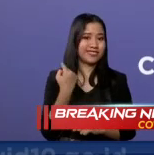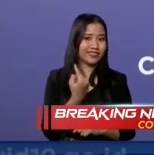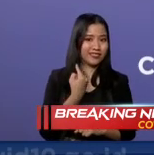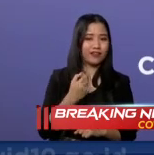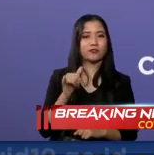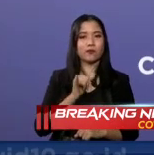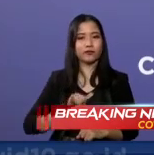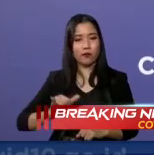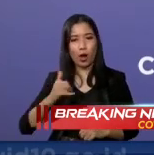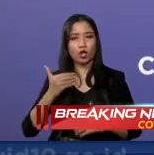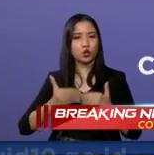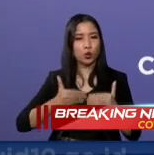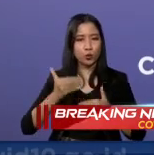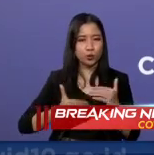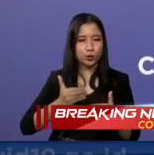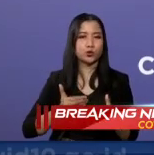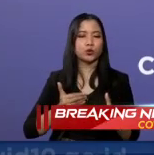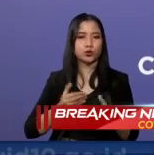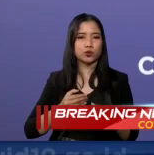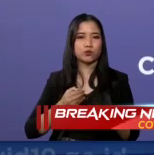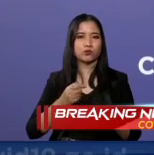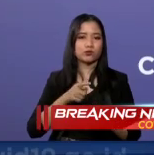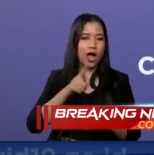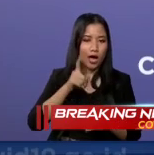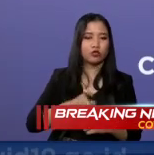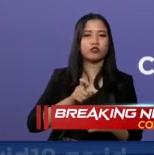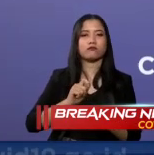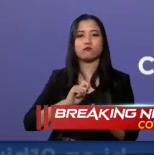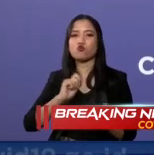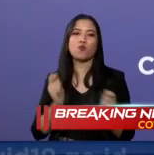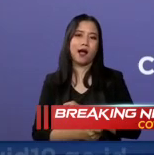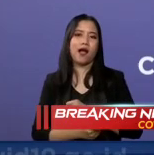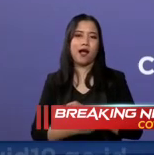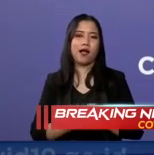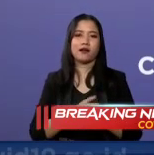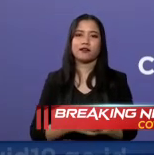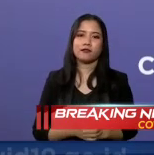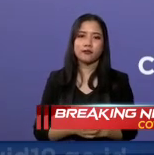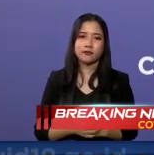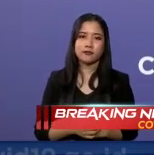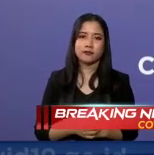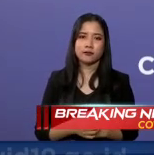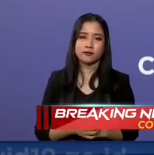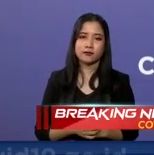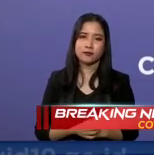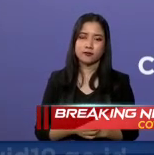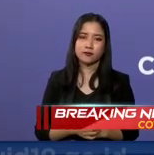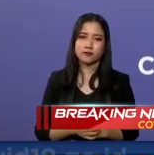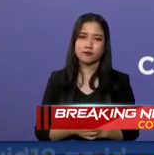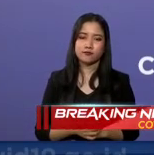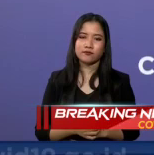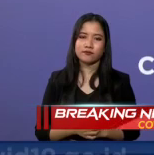dan terus-menerus harus melakukan perubahan kebiasaan ini kami yakin di